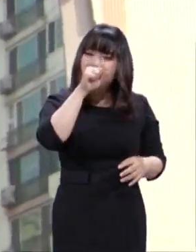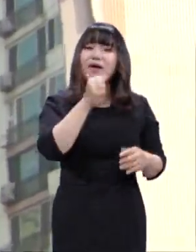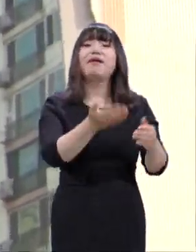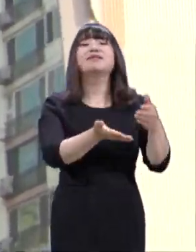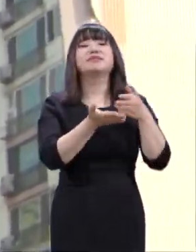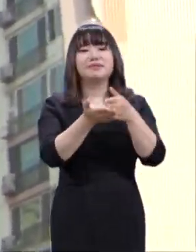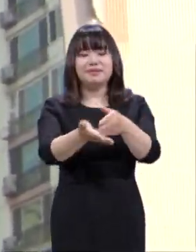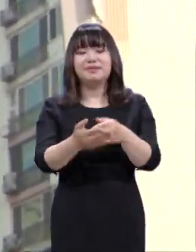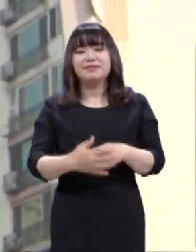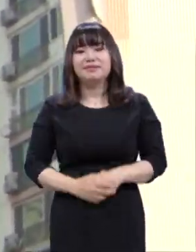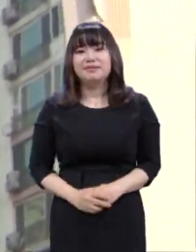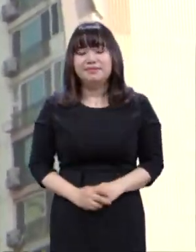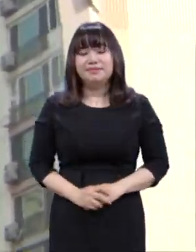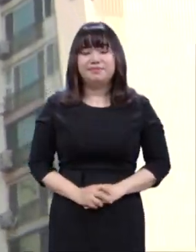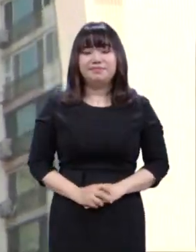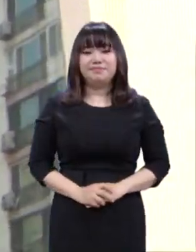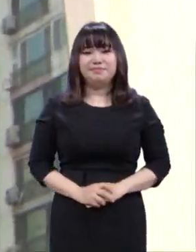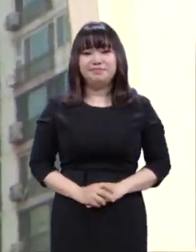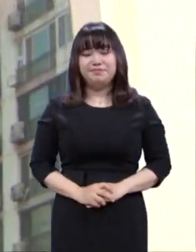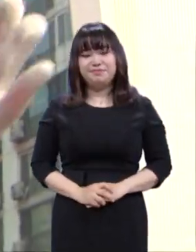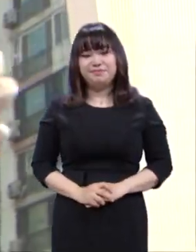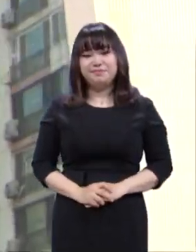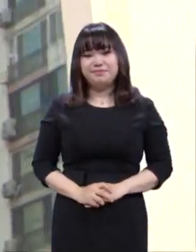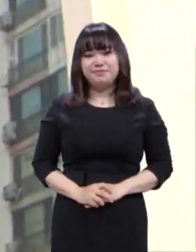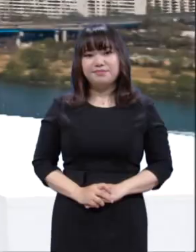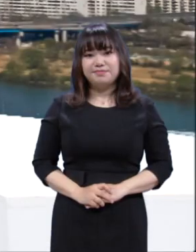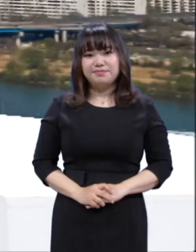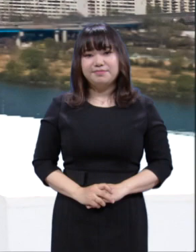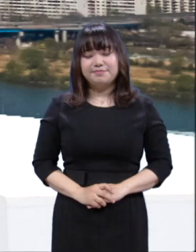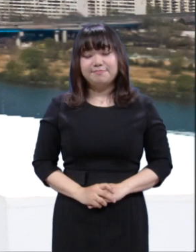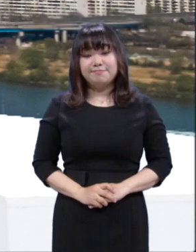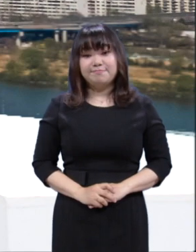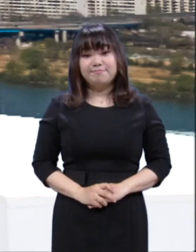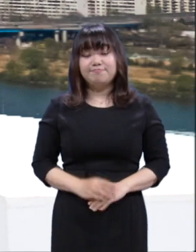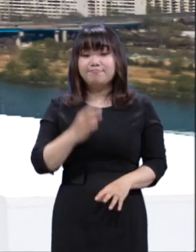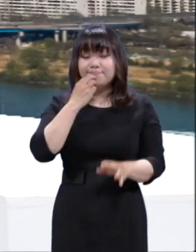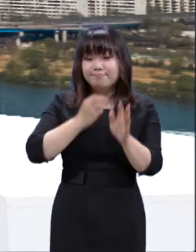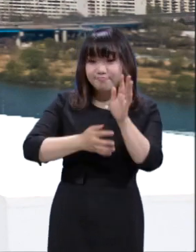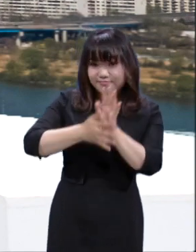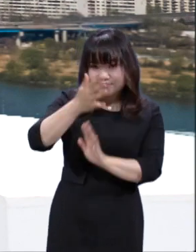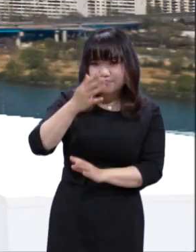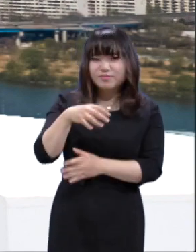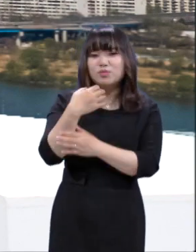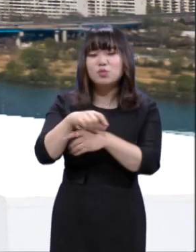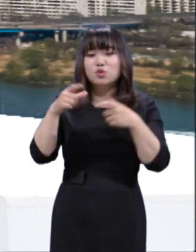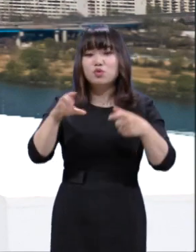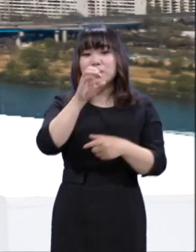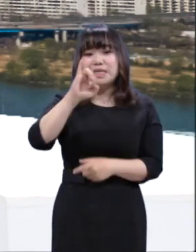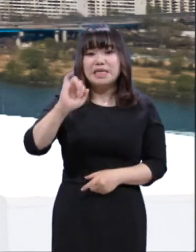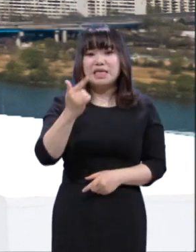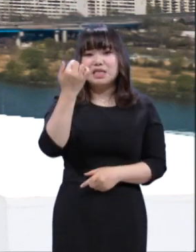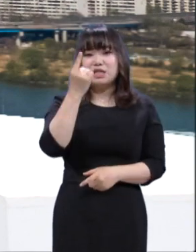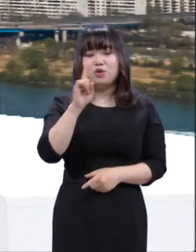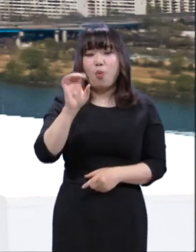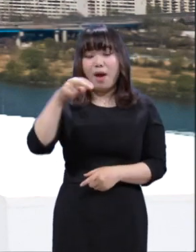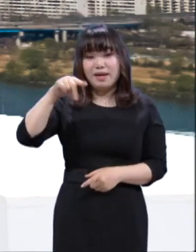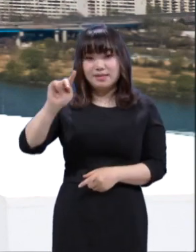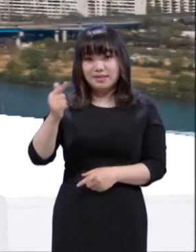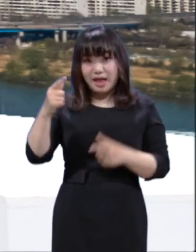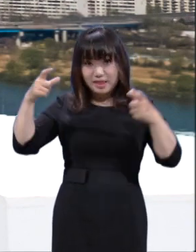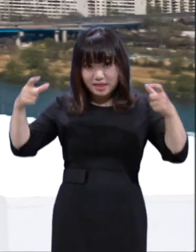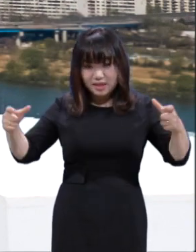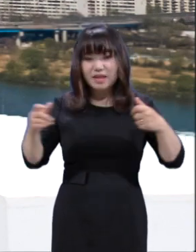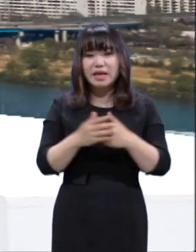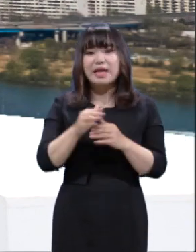입장입니다. BTV 뉴스 김대우입니다. 네, 서울시가 종로구 인란상로 일대를 차 없는 거리로